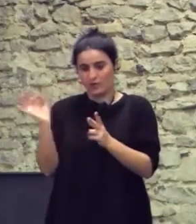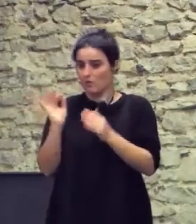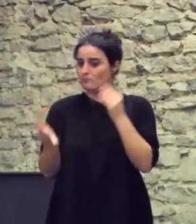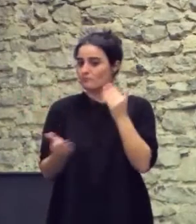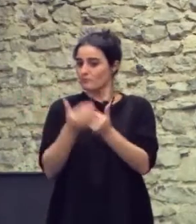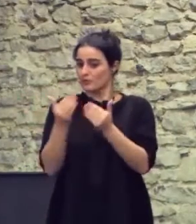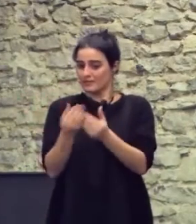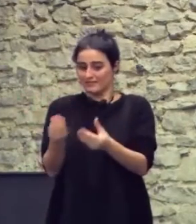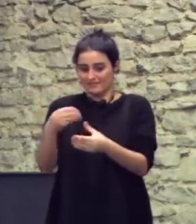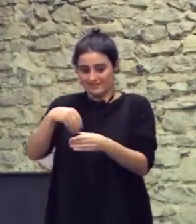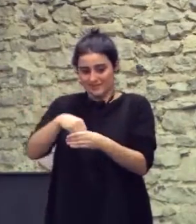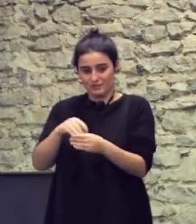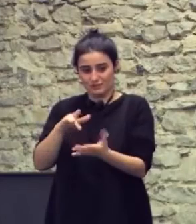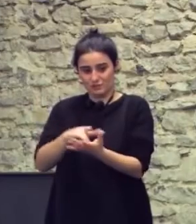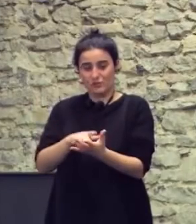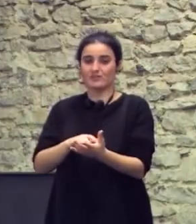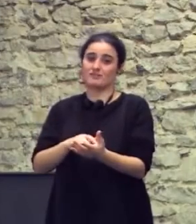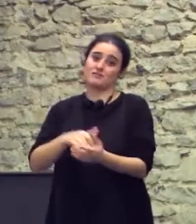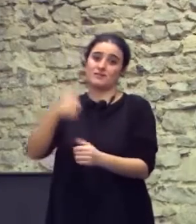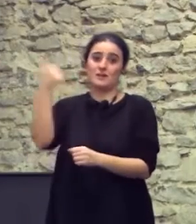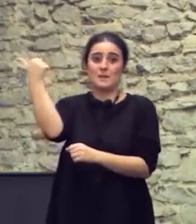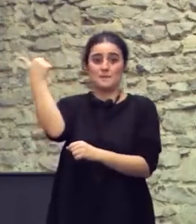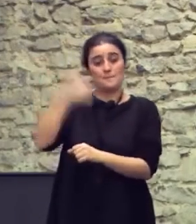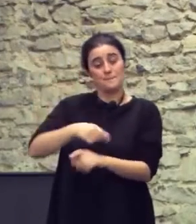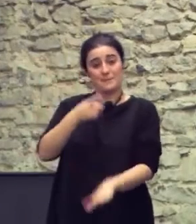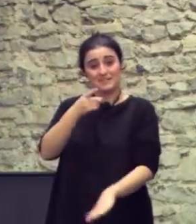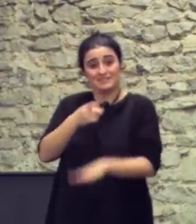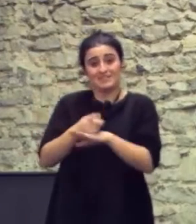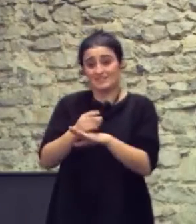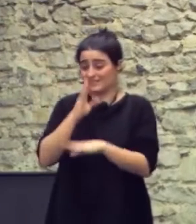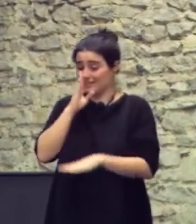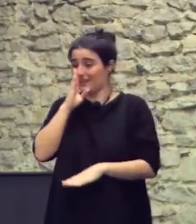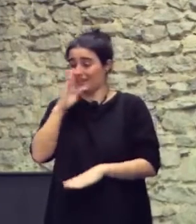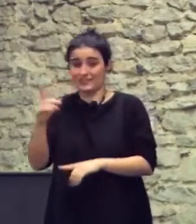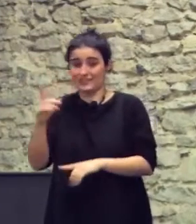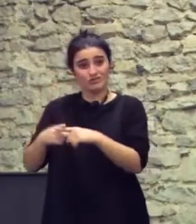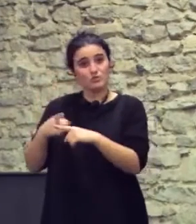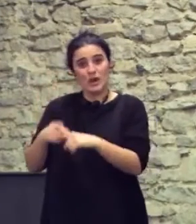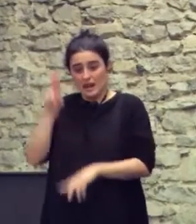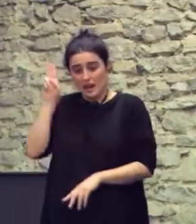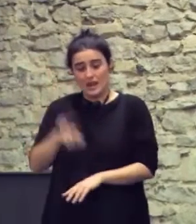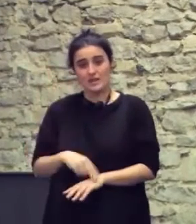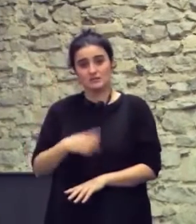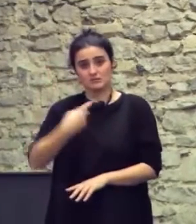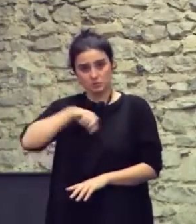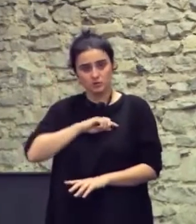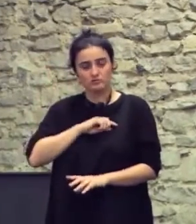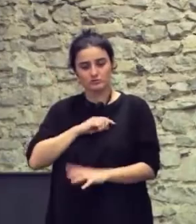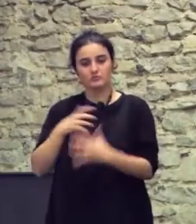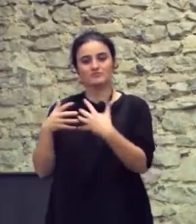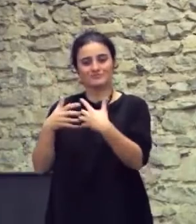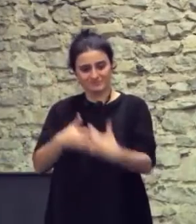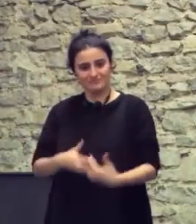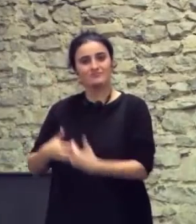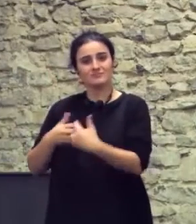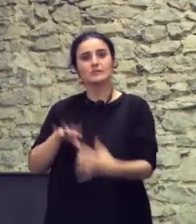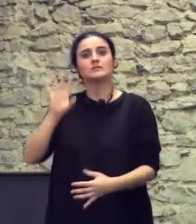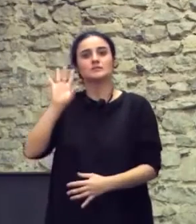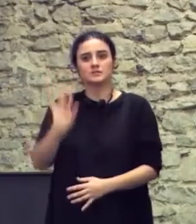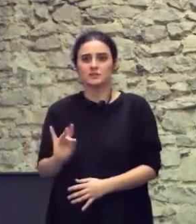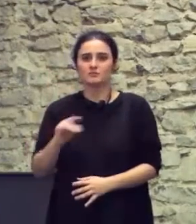eta modernitatea badakigu patriarkala eta heterosexuala dela, ez erdigunean dagoen elementu bada. Orduan ari gara hor saiatzen, baina ez ditzagun ere